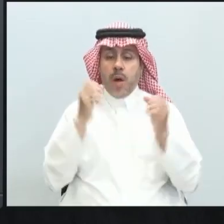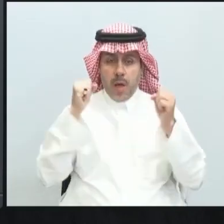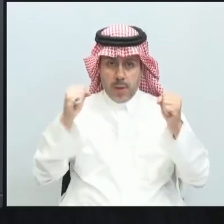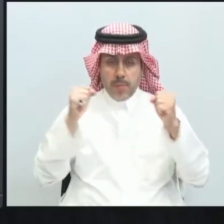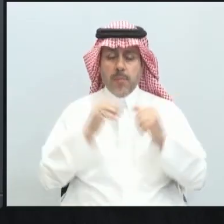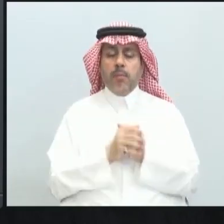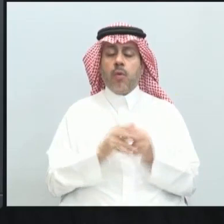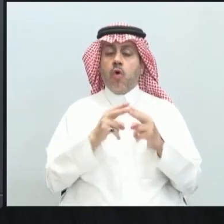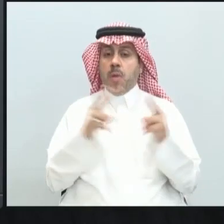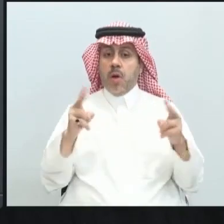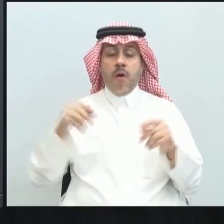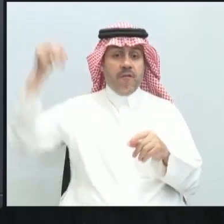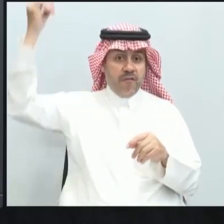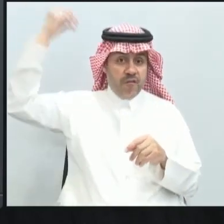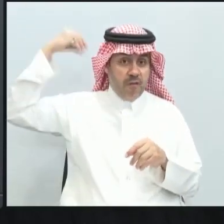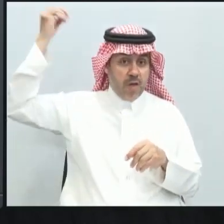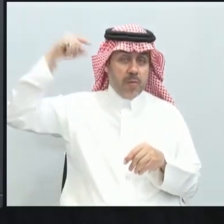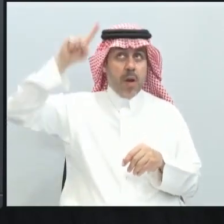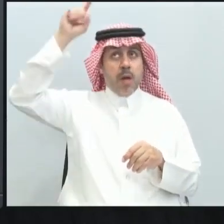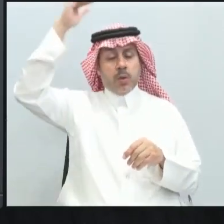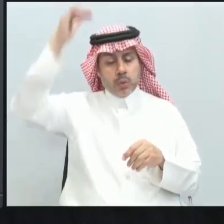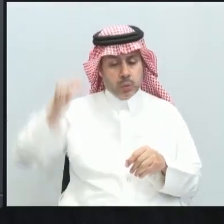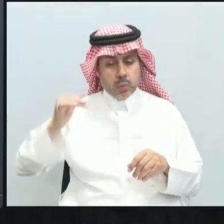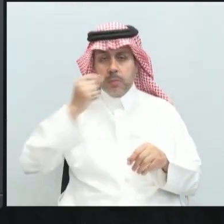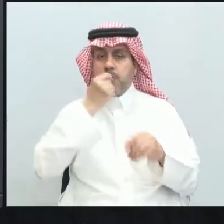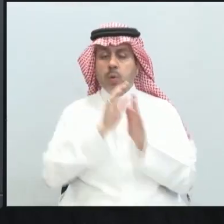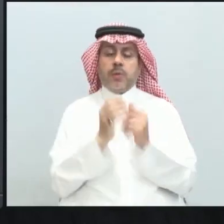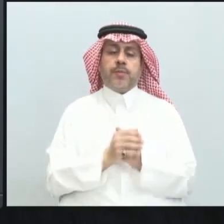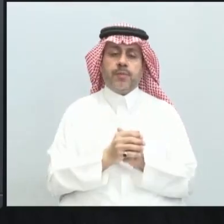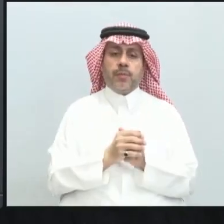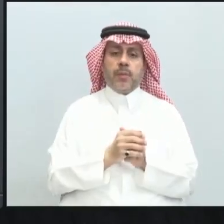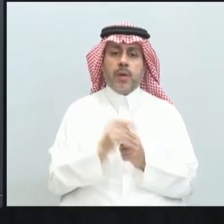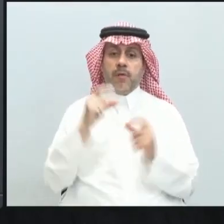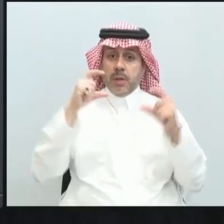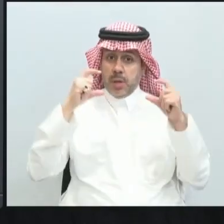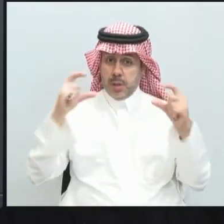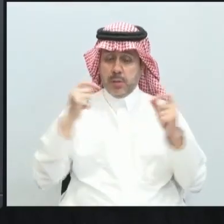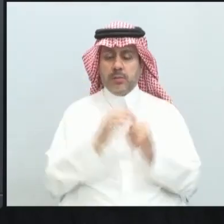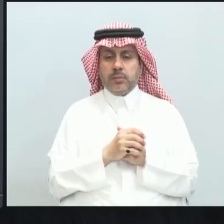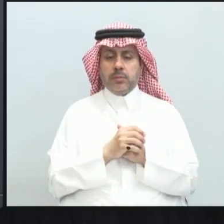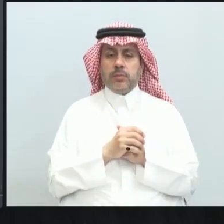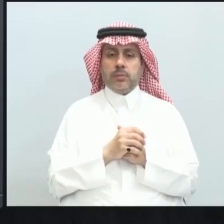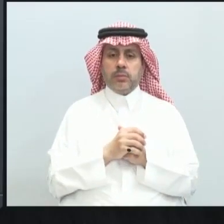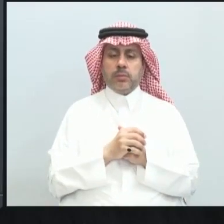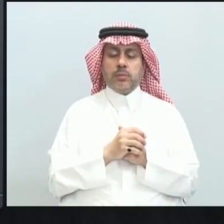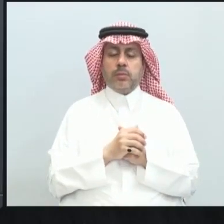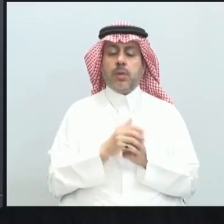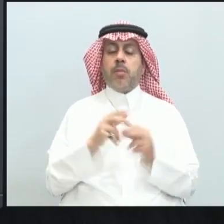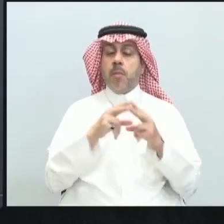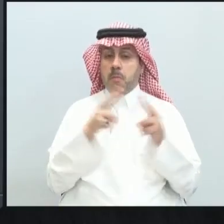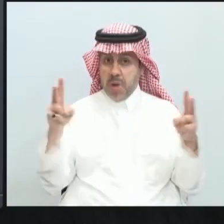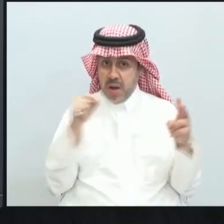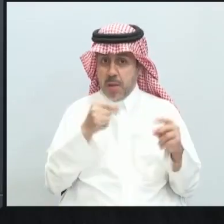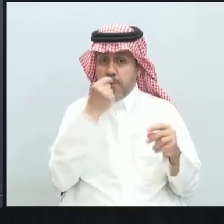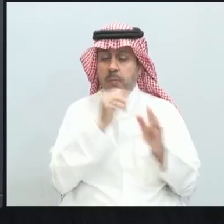وبين انه فضل منه سبحانه وتعالى ورحمه كما قال جل وعلا يا ايها الناس قد جاءتكم موعظه